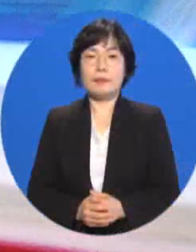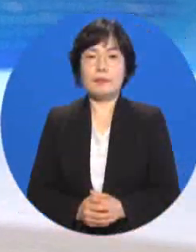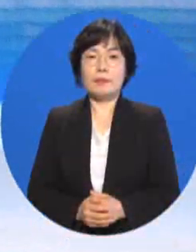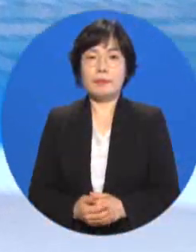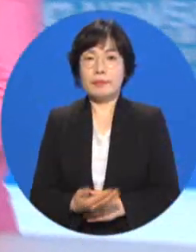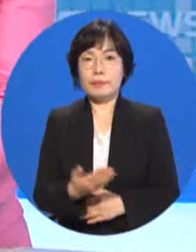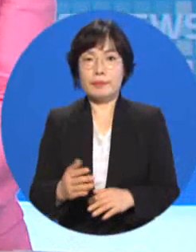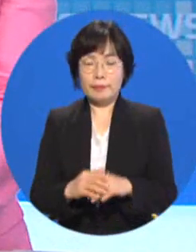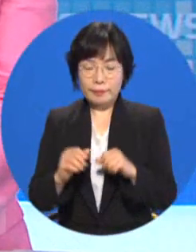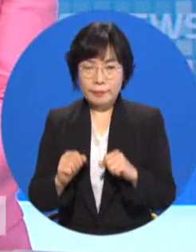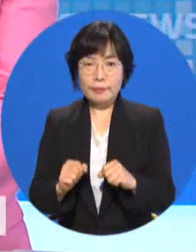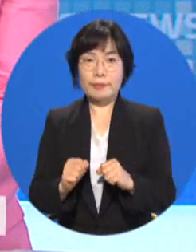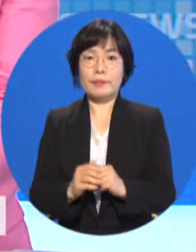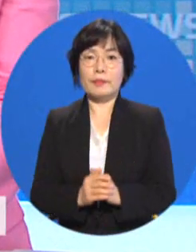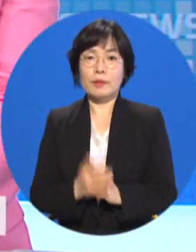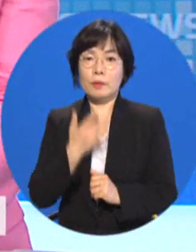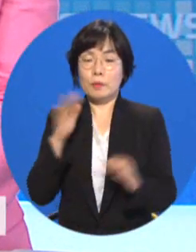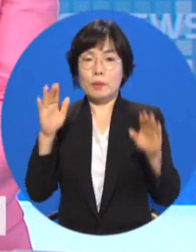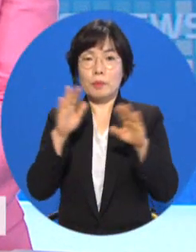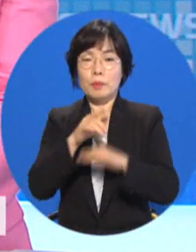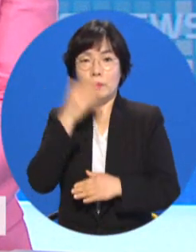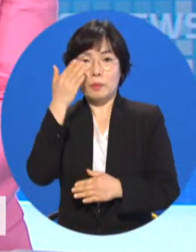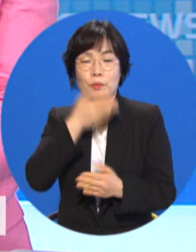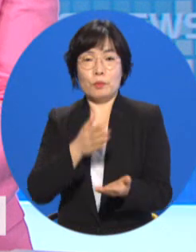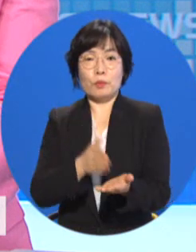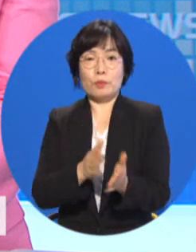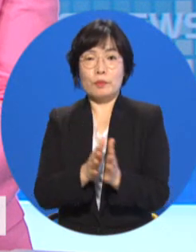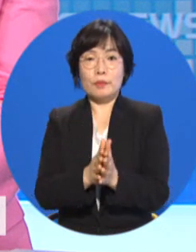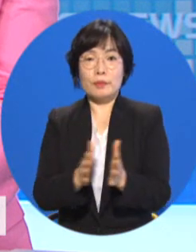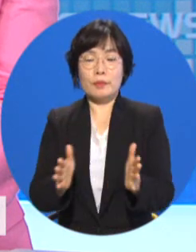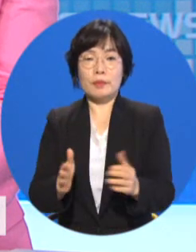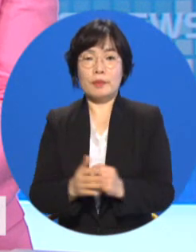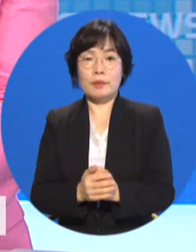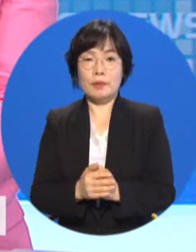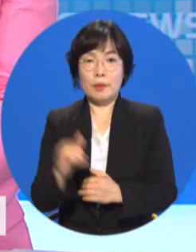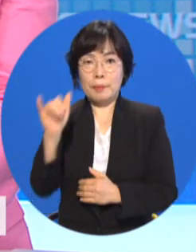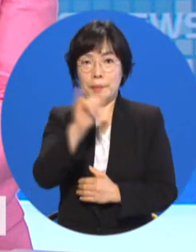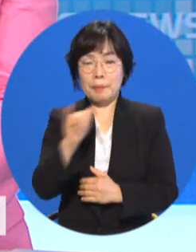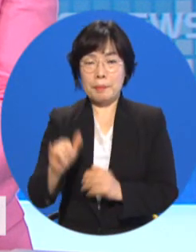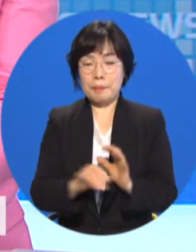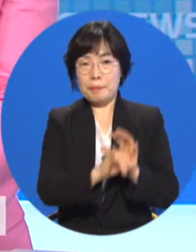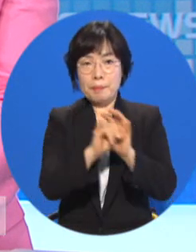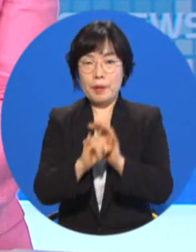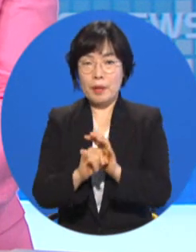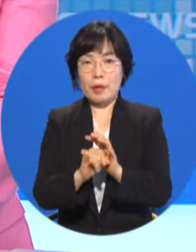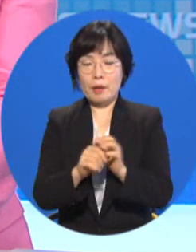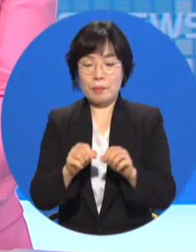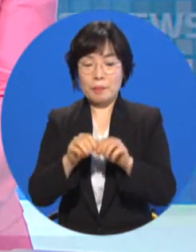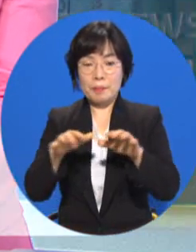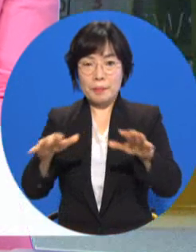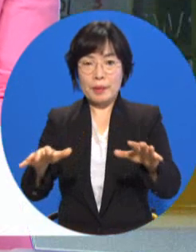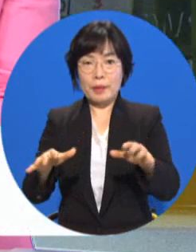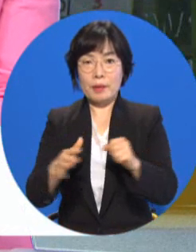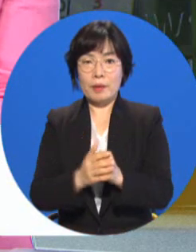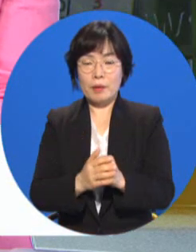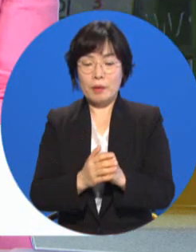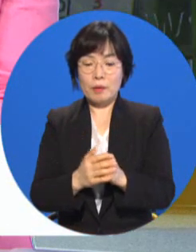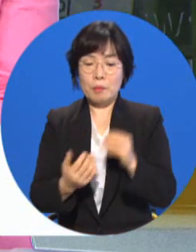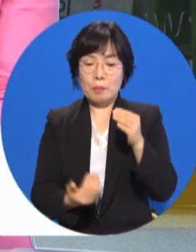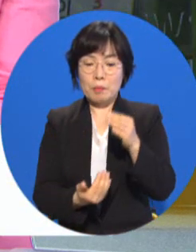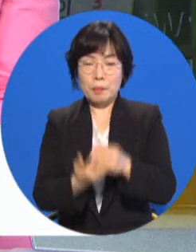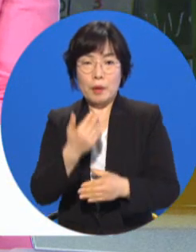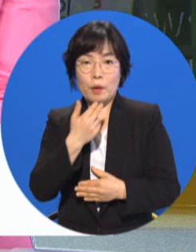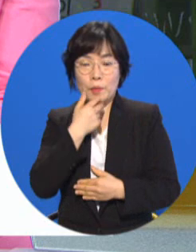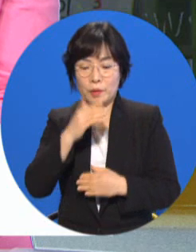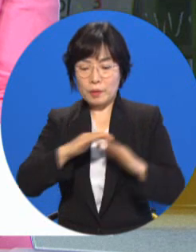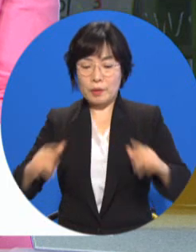네, 시청자 여러분 안녕하십니까? 화요일 밤 여수 MBC 뉴스데스크입니다. 코로나19 사태가 전국적으로 확산하면서 확진자가 발생하지